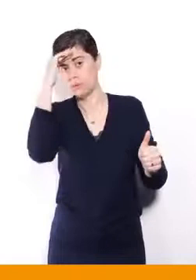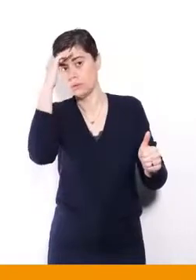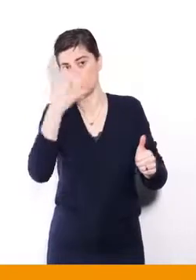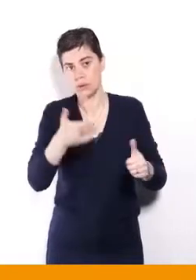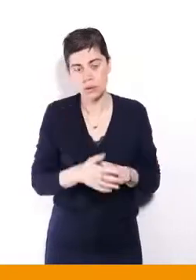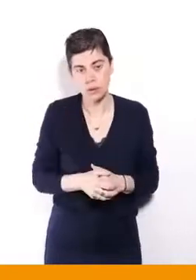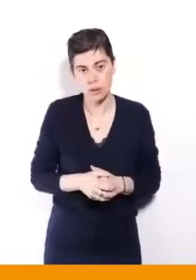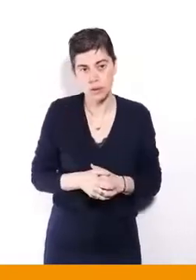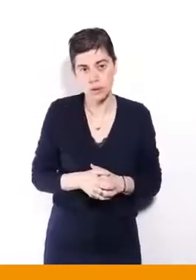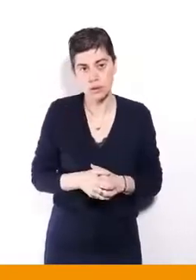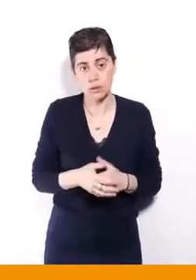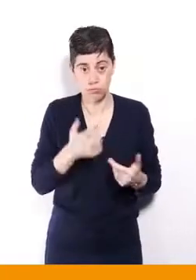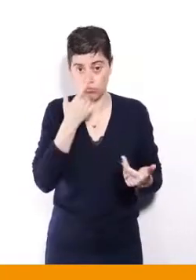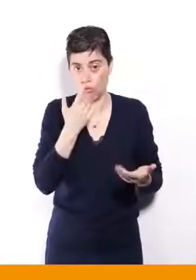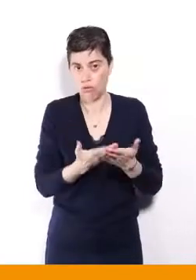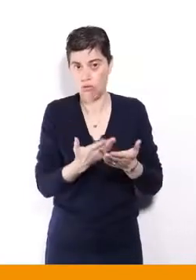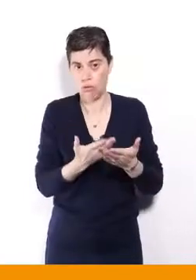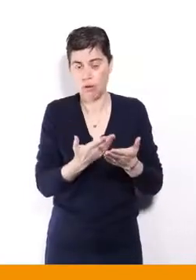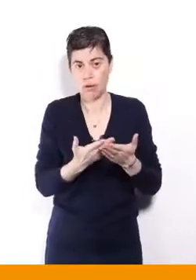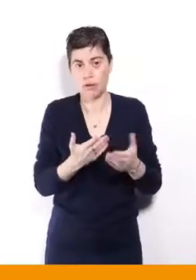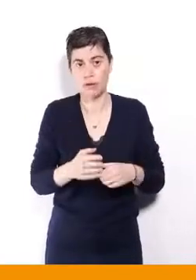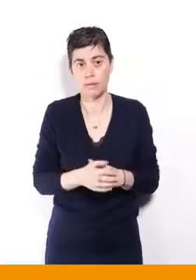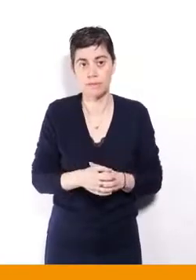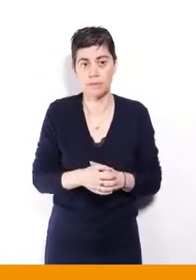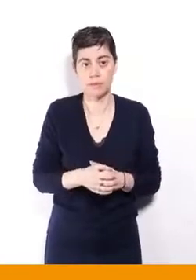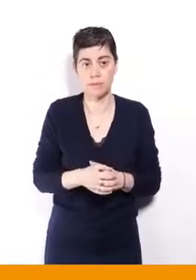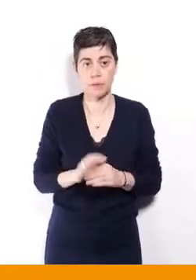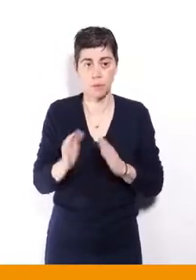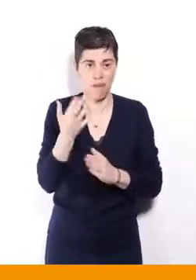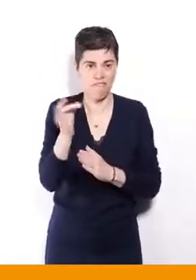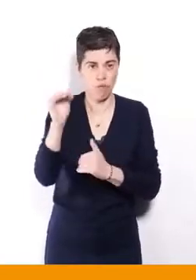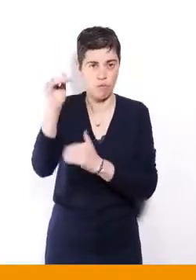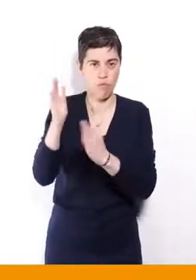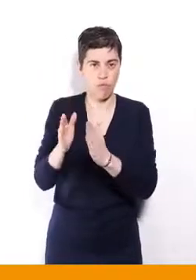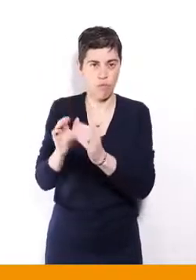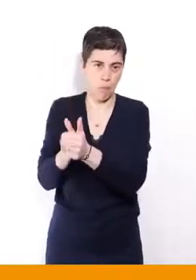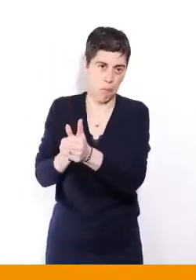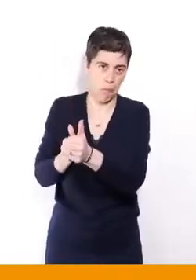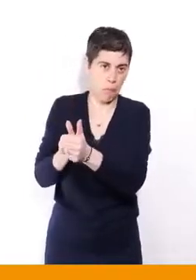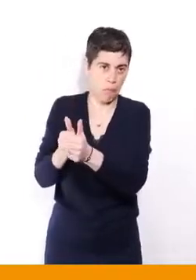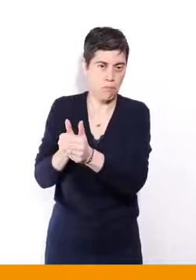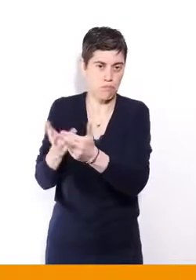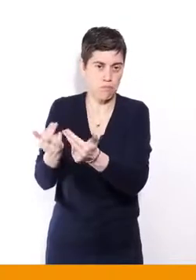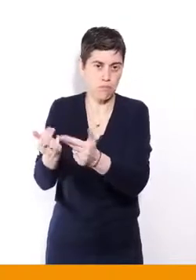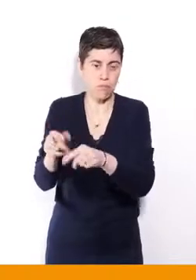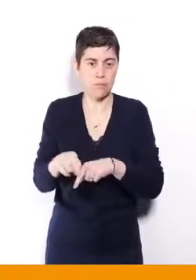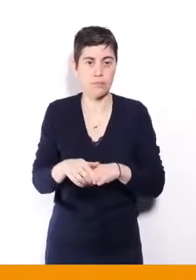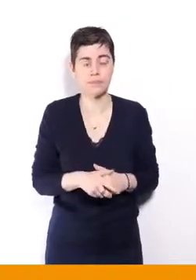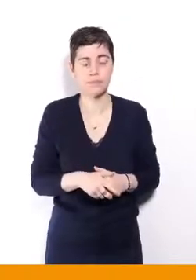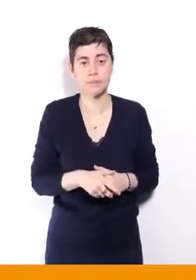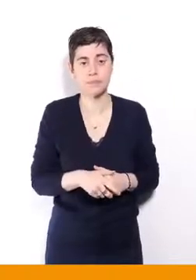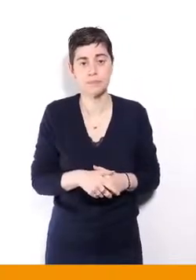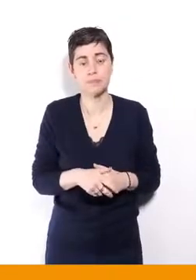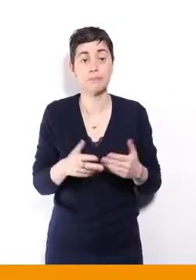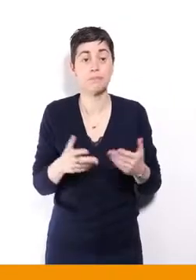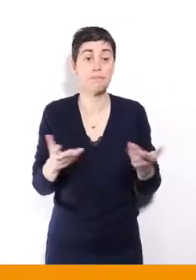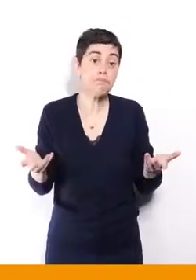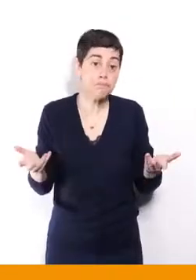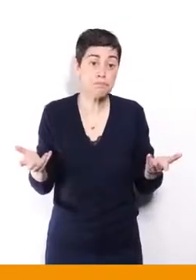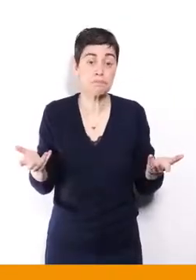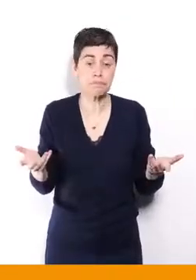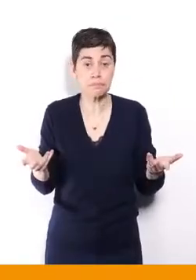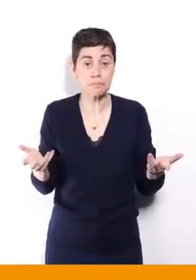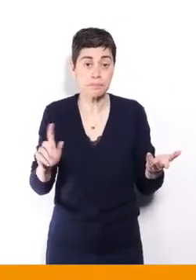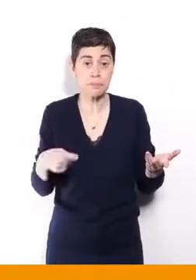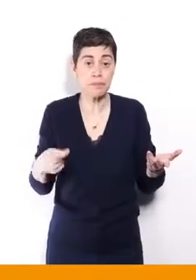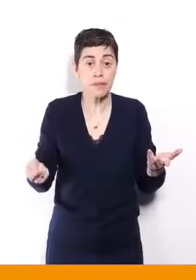plus loin qu'en métropole, enfin en tout cas dans certains endroits. Ce qui, avec